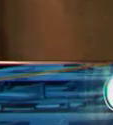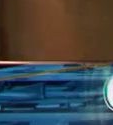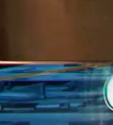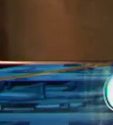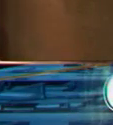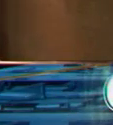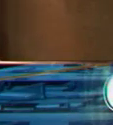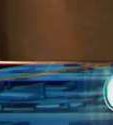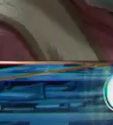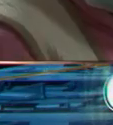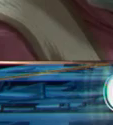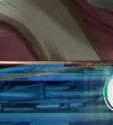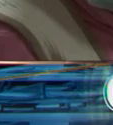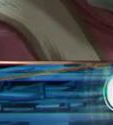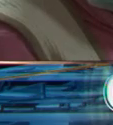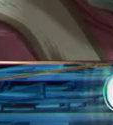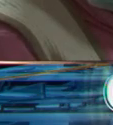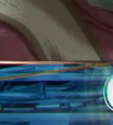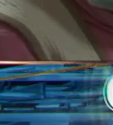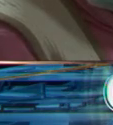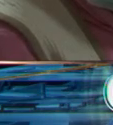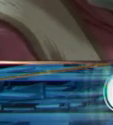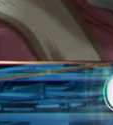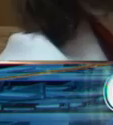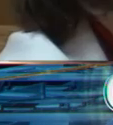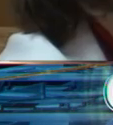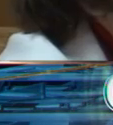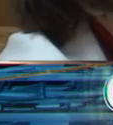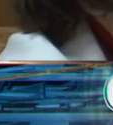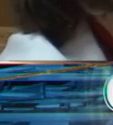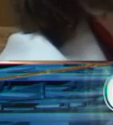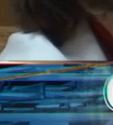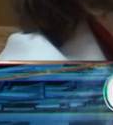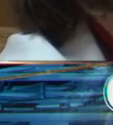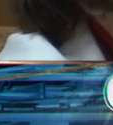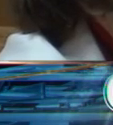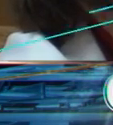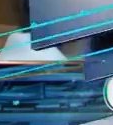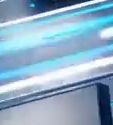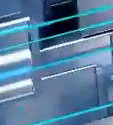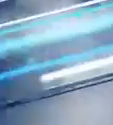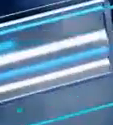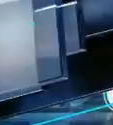Зона риска. Теперь закрыты для всех и двери интерната для престарелых и инвалидов.